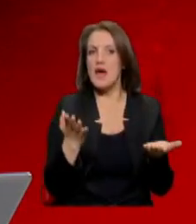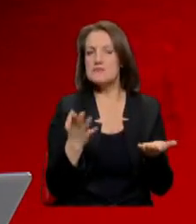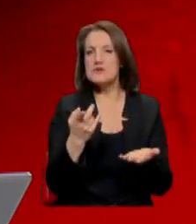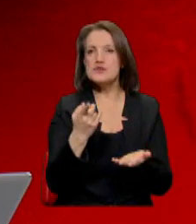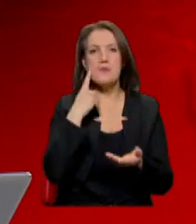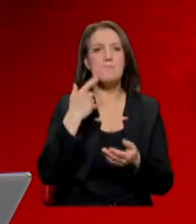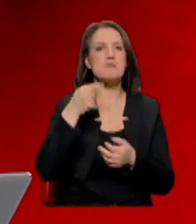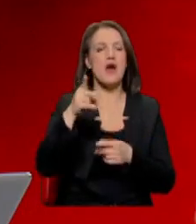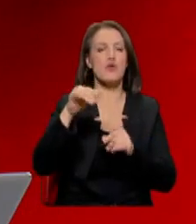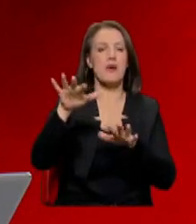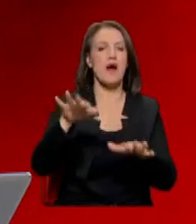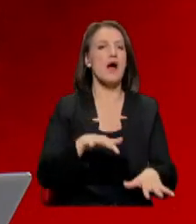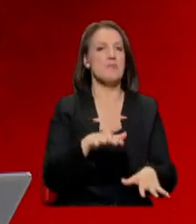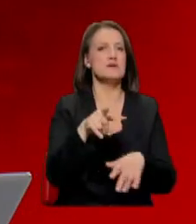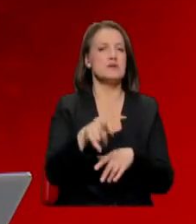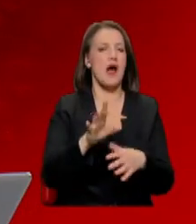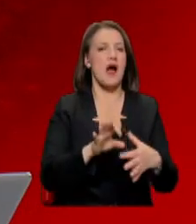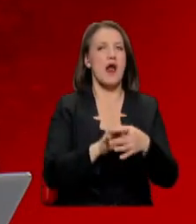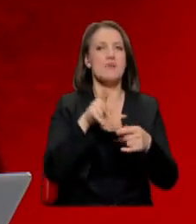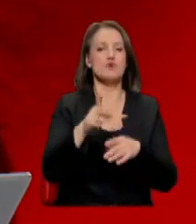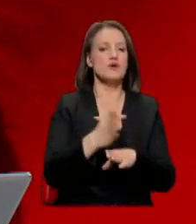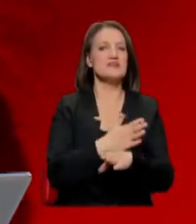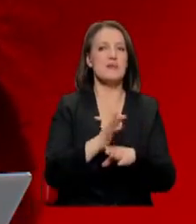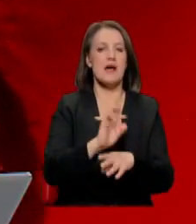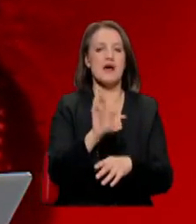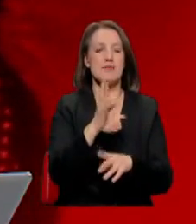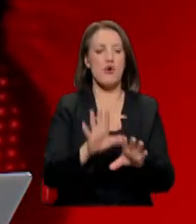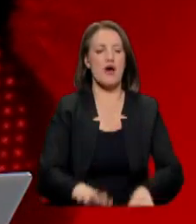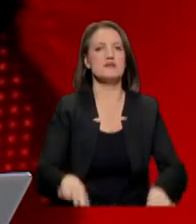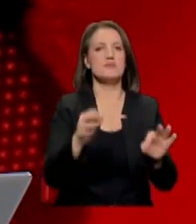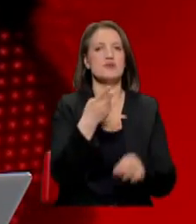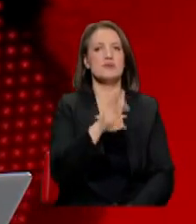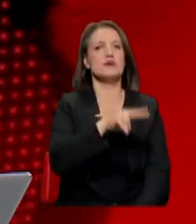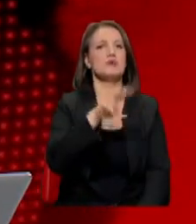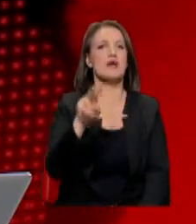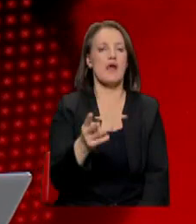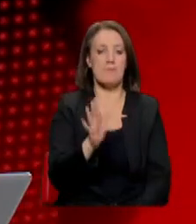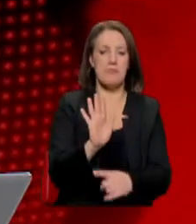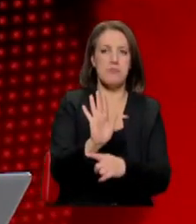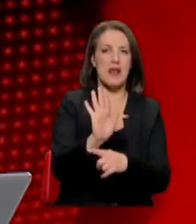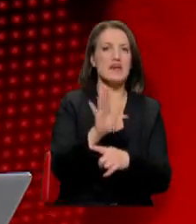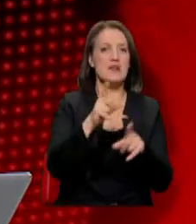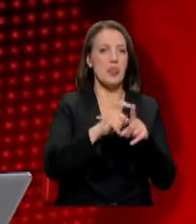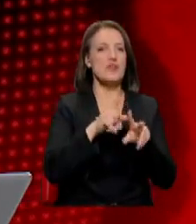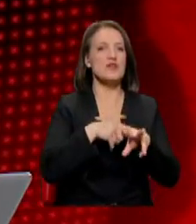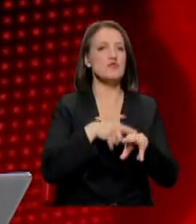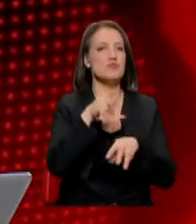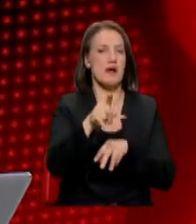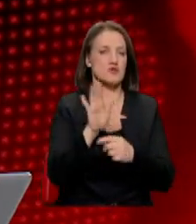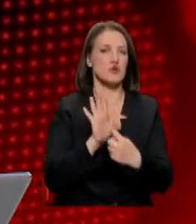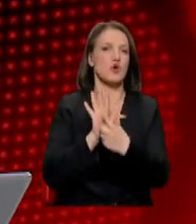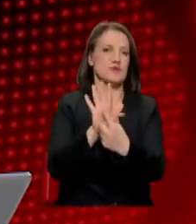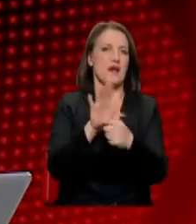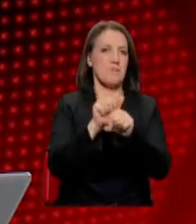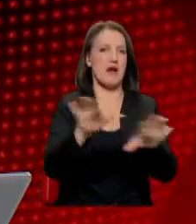Bakanlığınız toprak kaymasıyla ilgiliymiş ve bu nedenle rapor hazırlamış 2022'de. Belgesini Deniz Yavuz Yılmaz